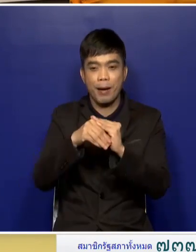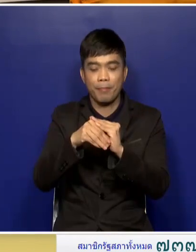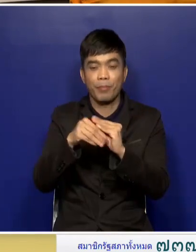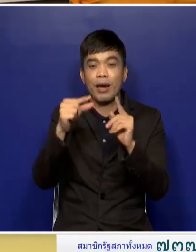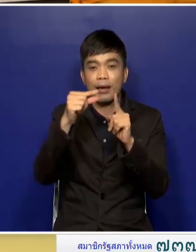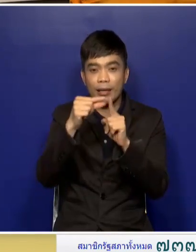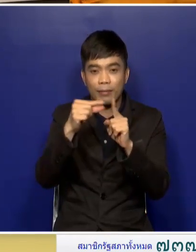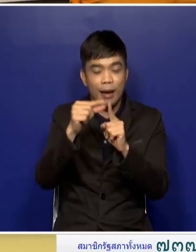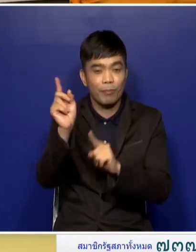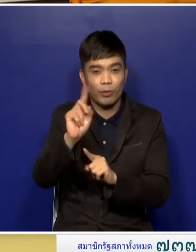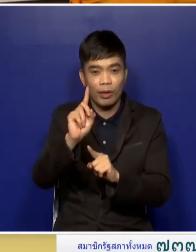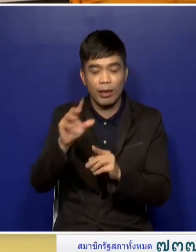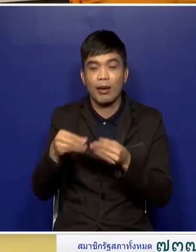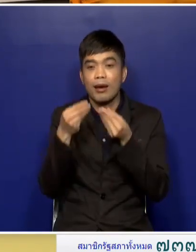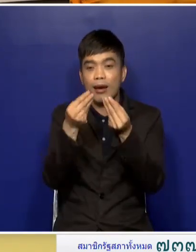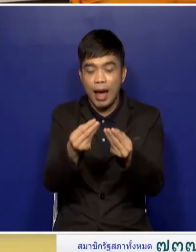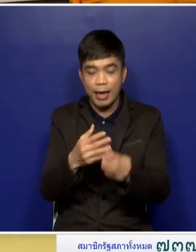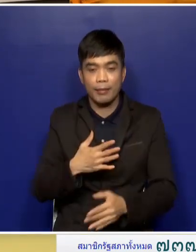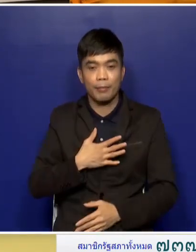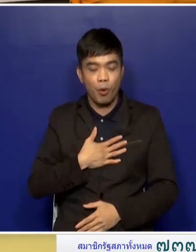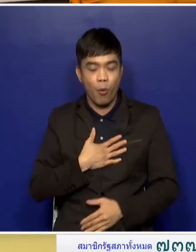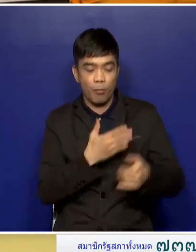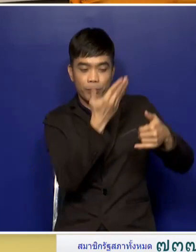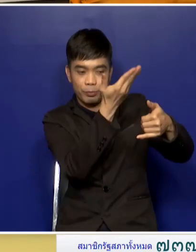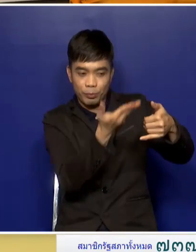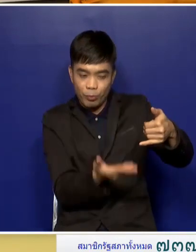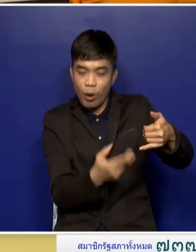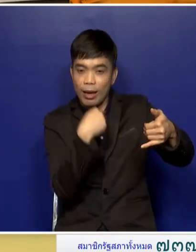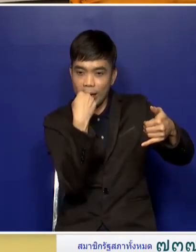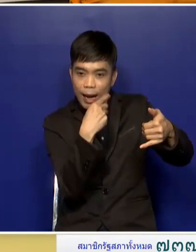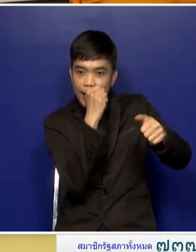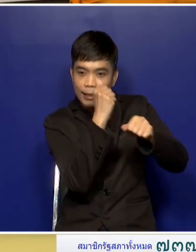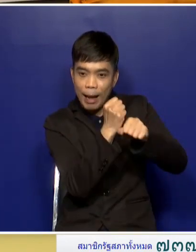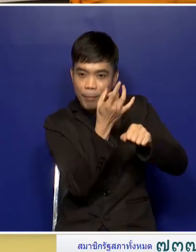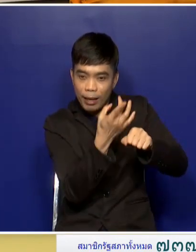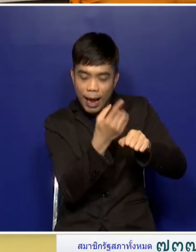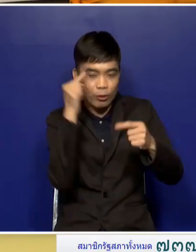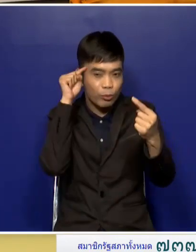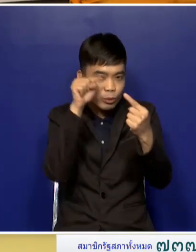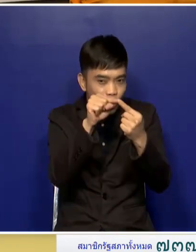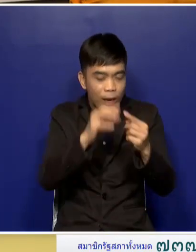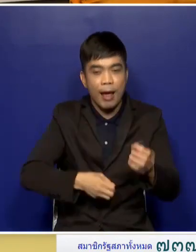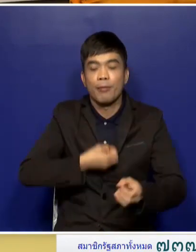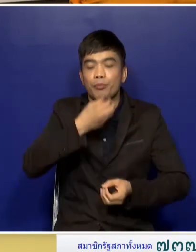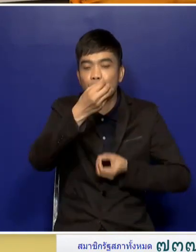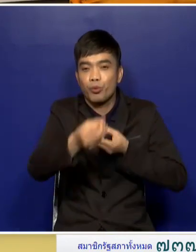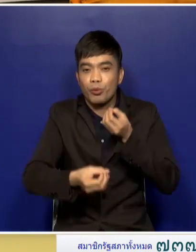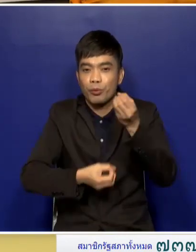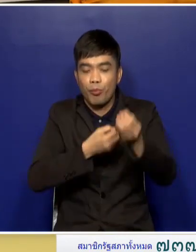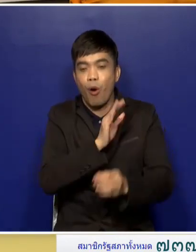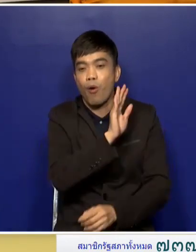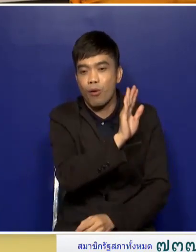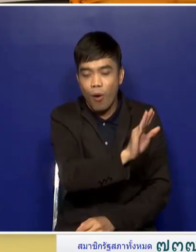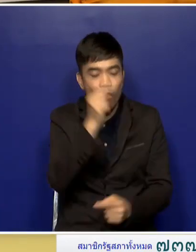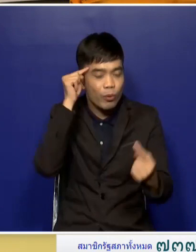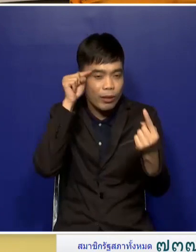เรื่องของการให้มีการแนะนำตัวผู้สมัครนะครับโดยที่เราพูดถงการที่เขาจะสามารถลนลงในเรื่องของ